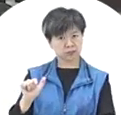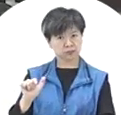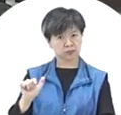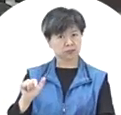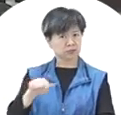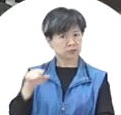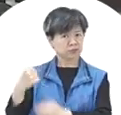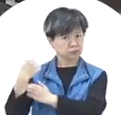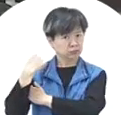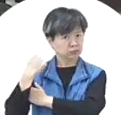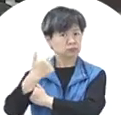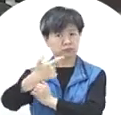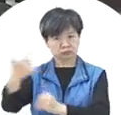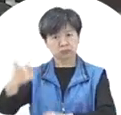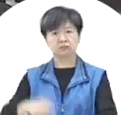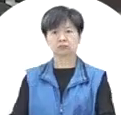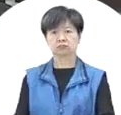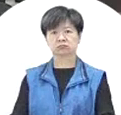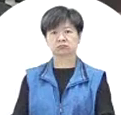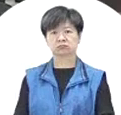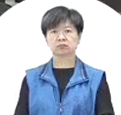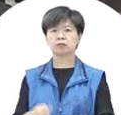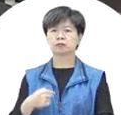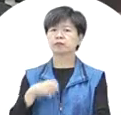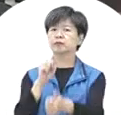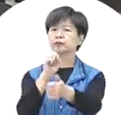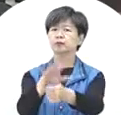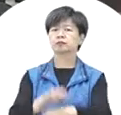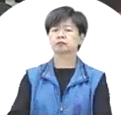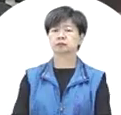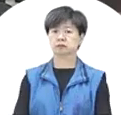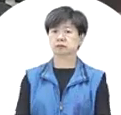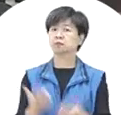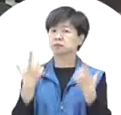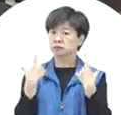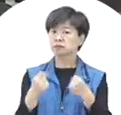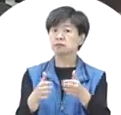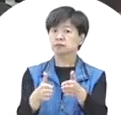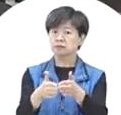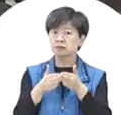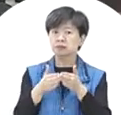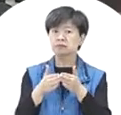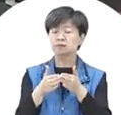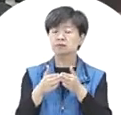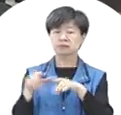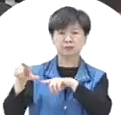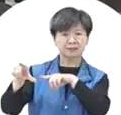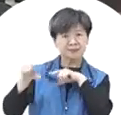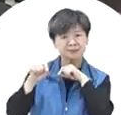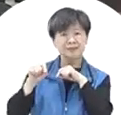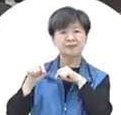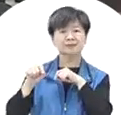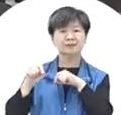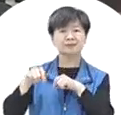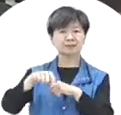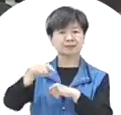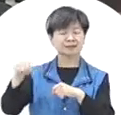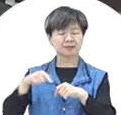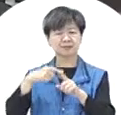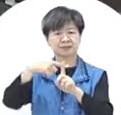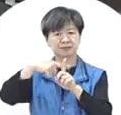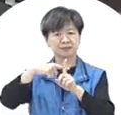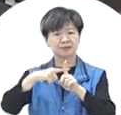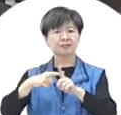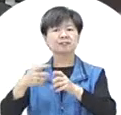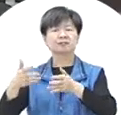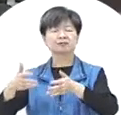力，我只是在说，我们本来就要应该依他们的轻重度